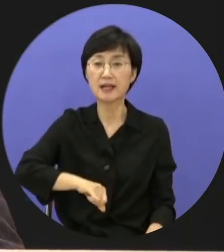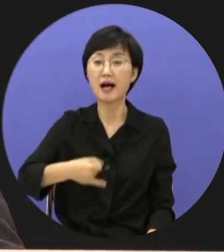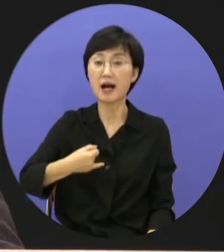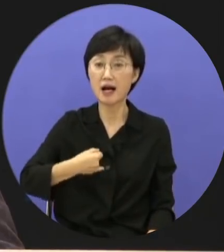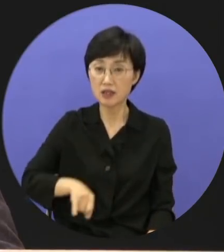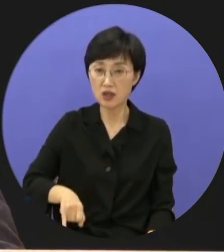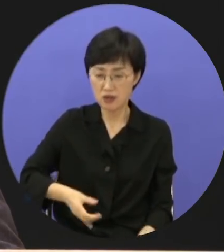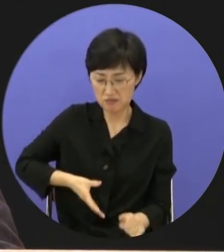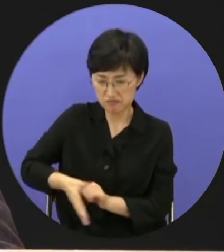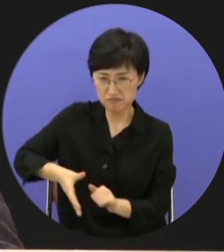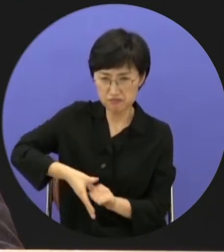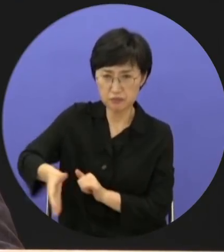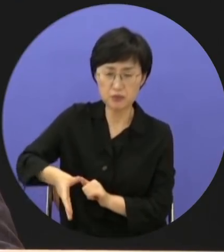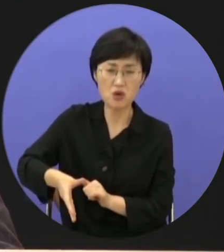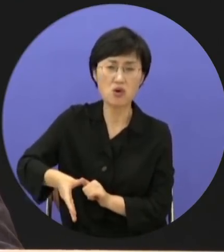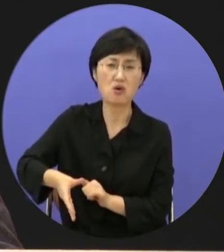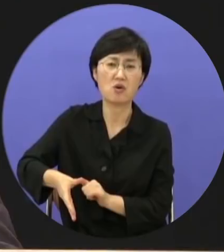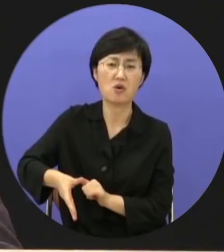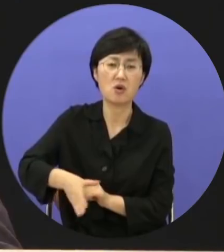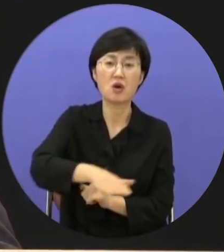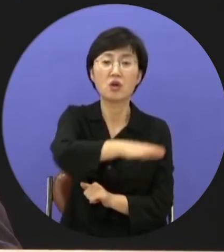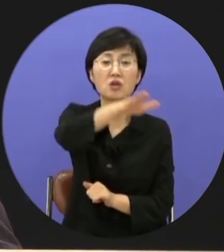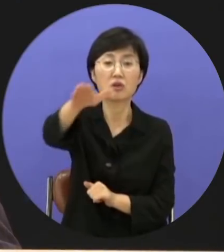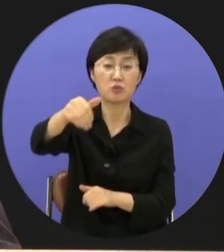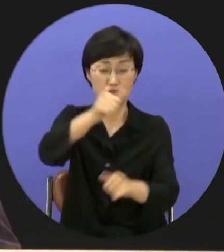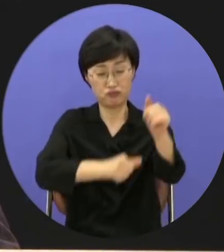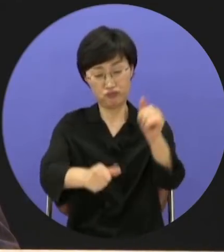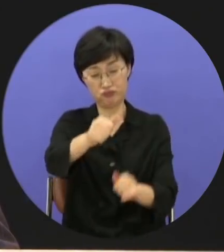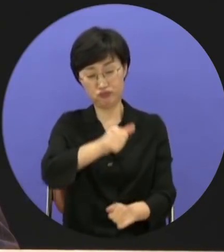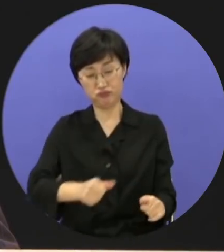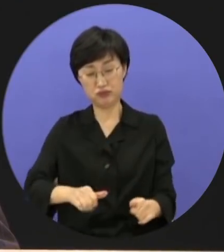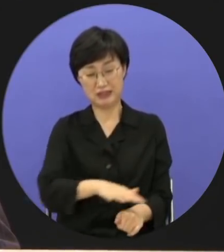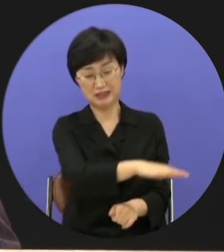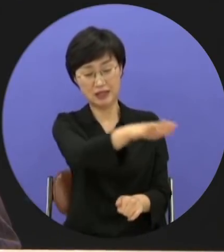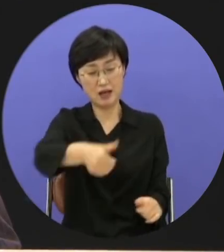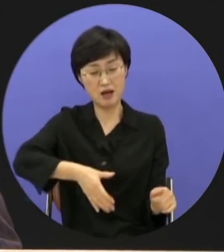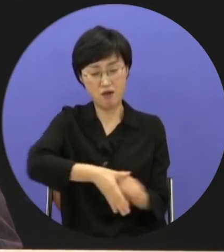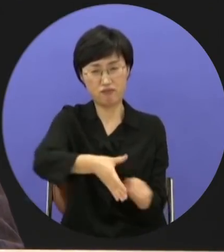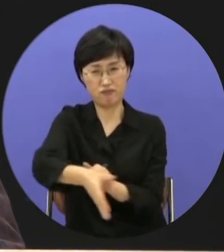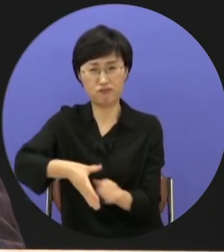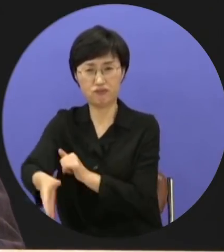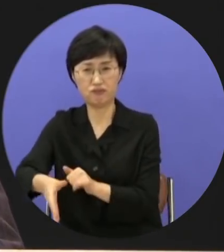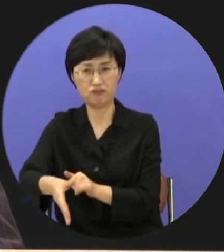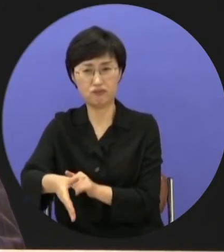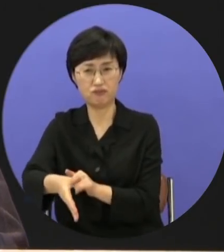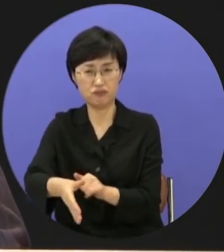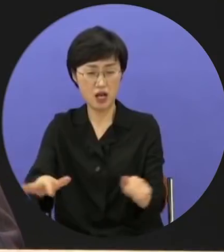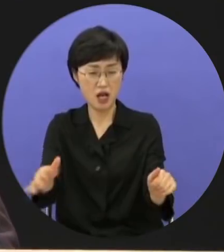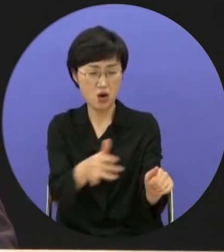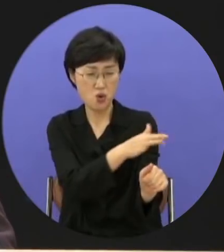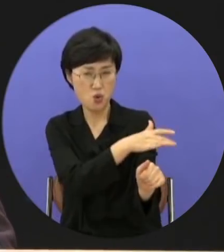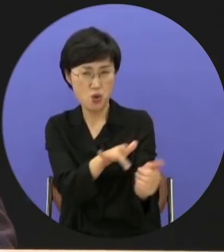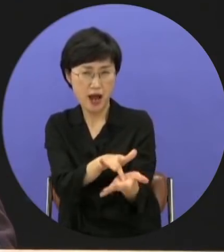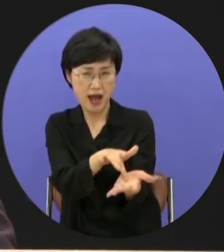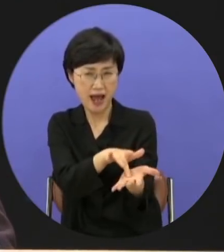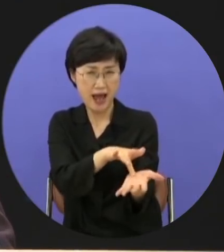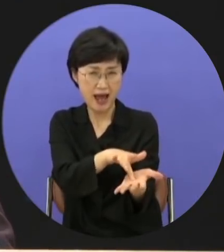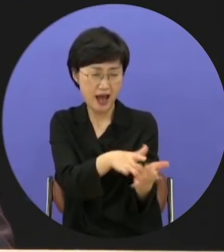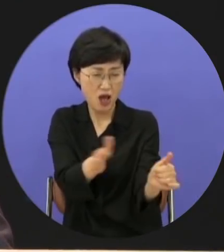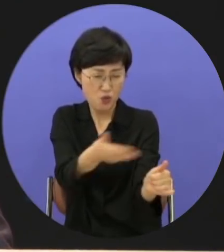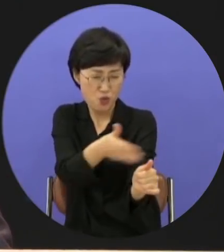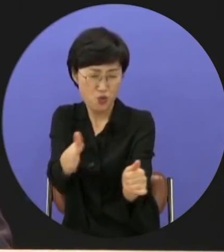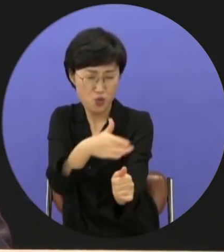children. 여러분의 후손들 공격하고 있습니다. And all of your future generations are being attacked by that very Satan.